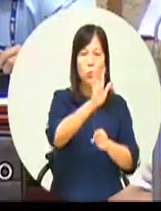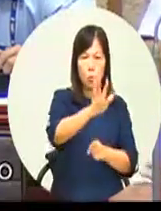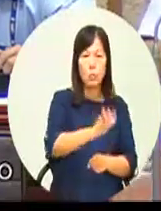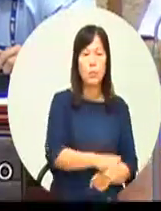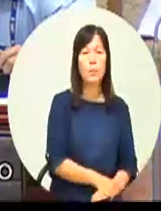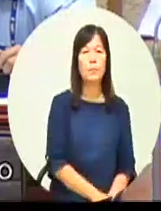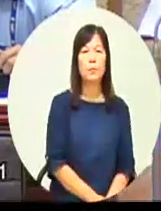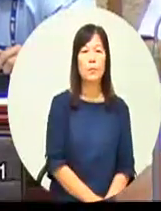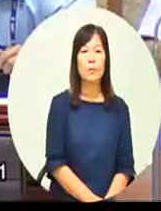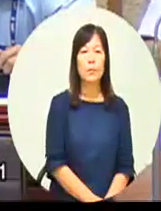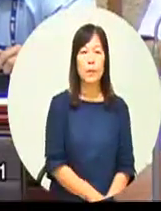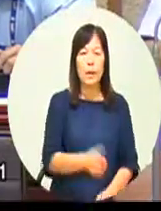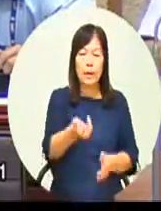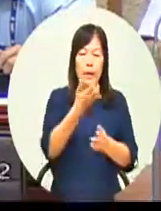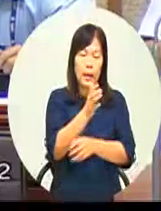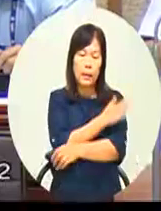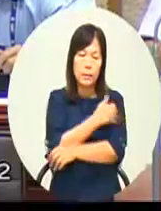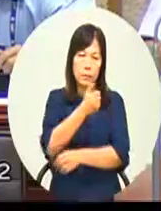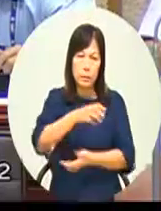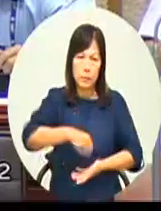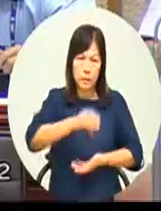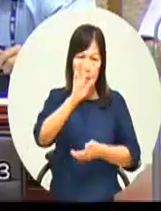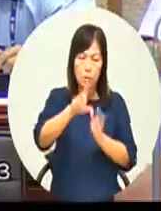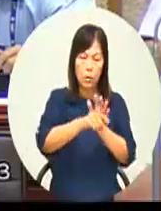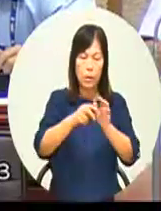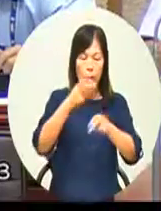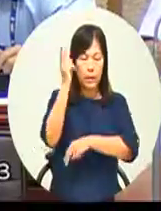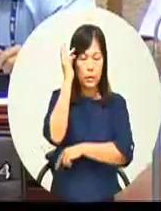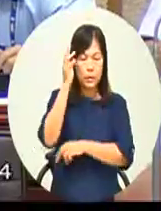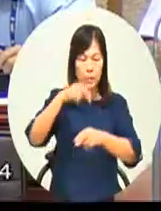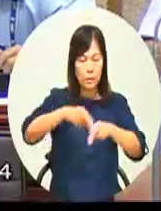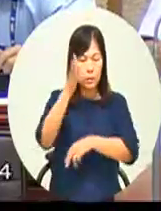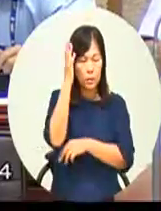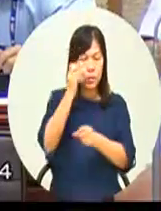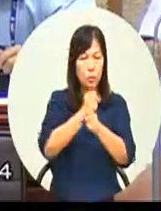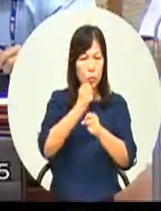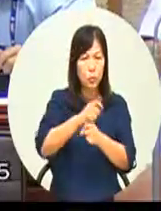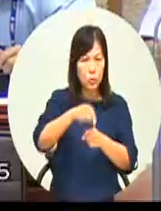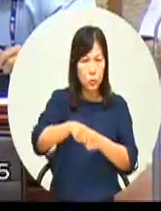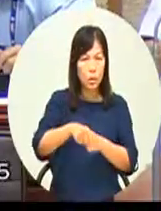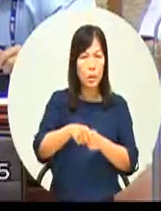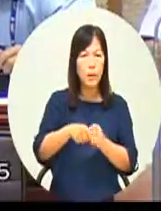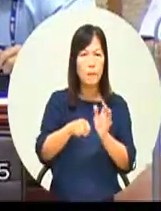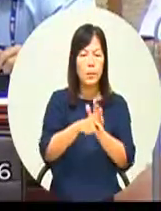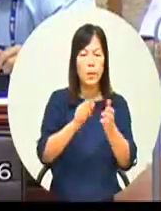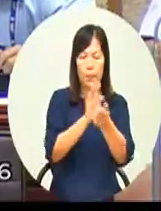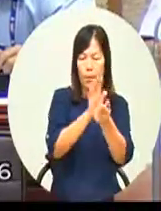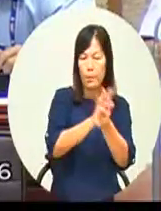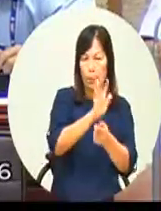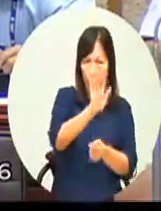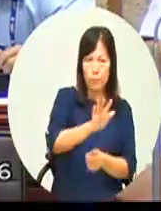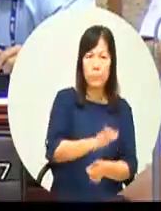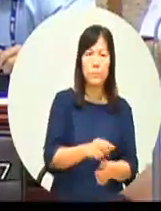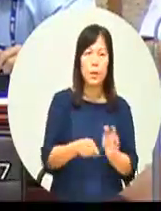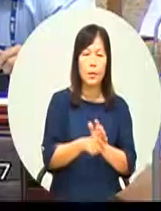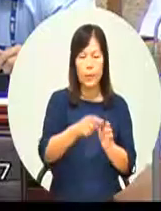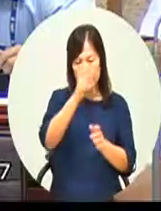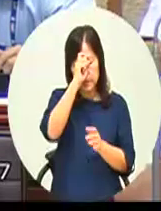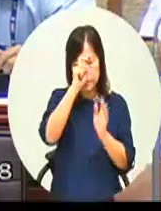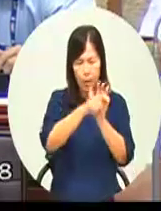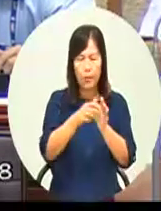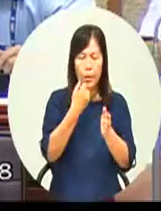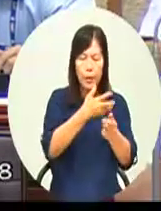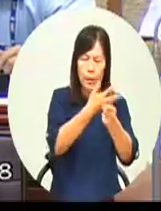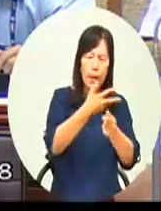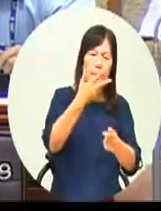刚陈议员所提的部分有关行政作为的部分，那这一部分其实我们都有在协助他们，因为我们希望借由简政便民，